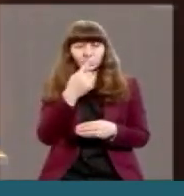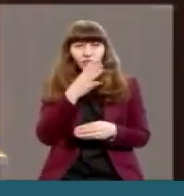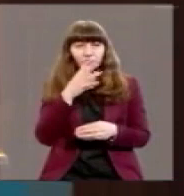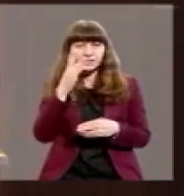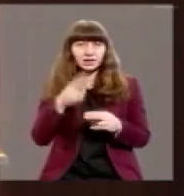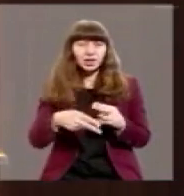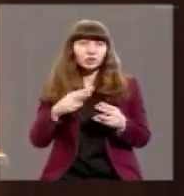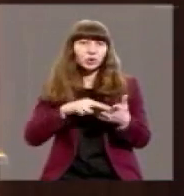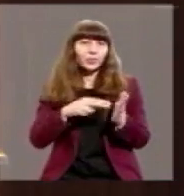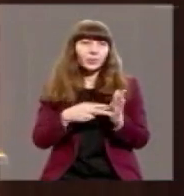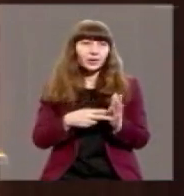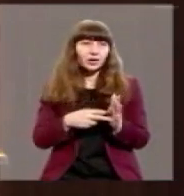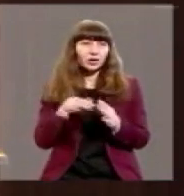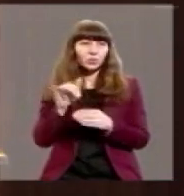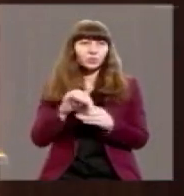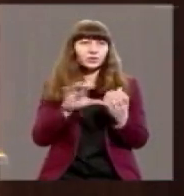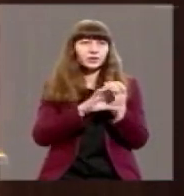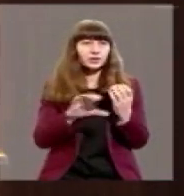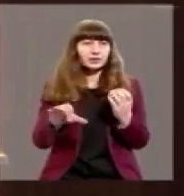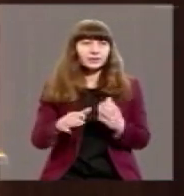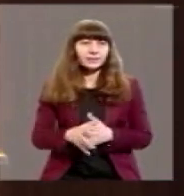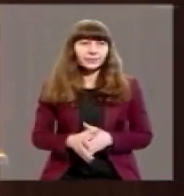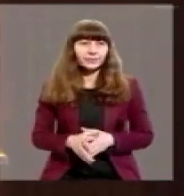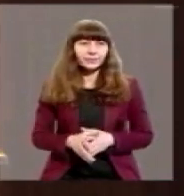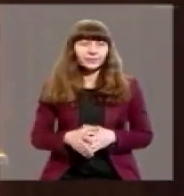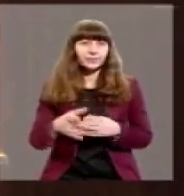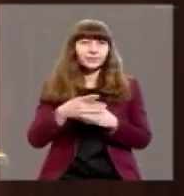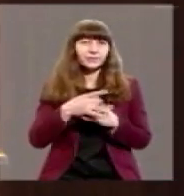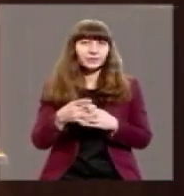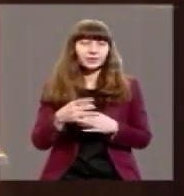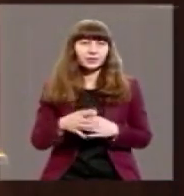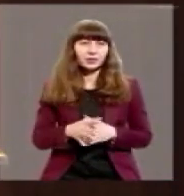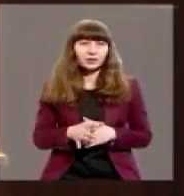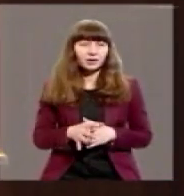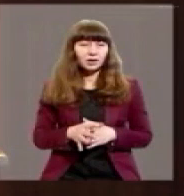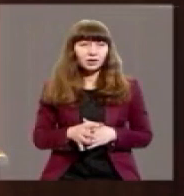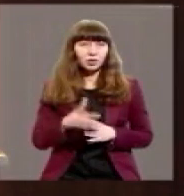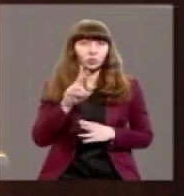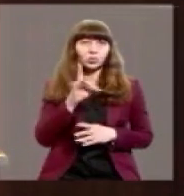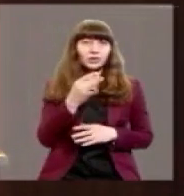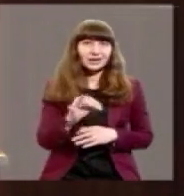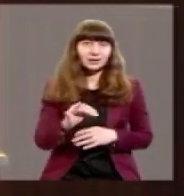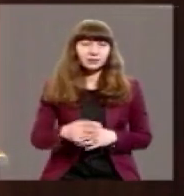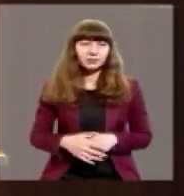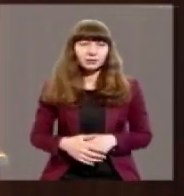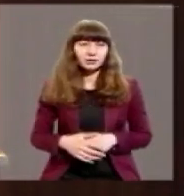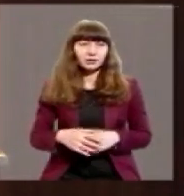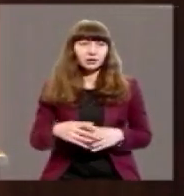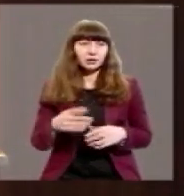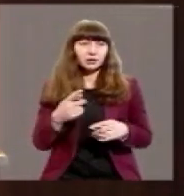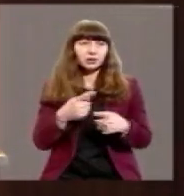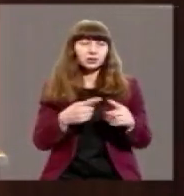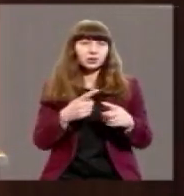реализация проектов подведения инфраструктуры в микрорайоне Кунай города Кустаная. По проекту детальной